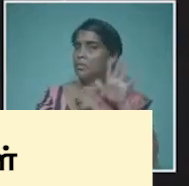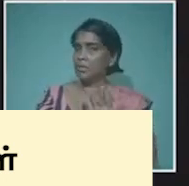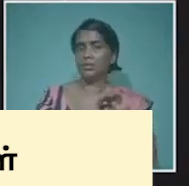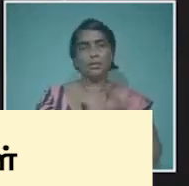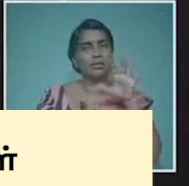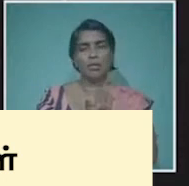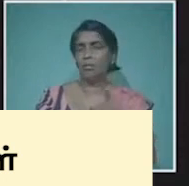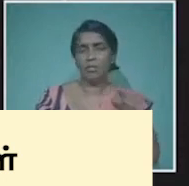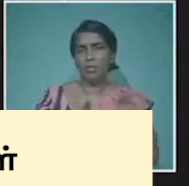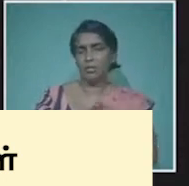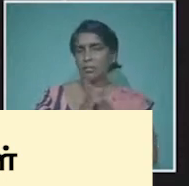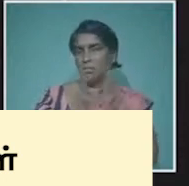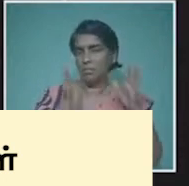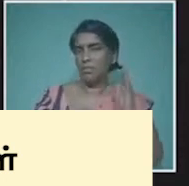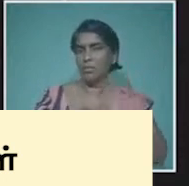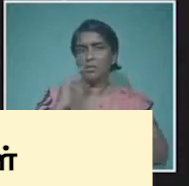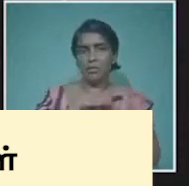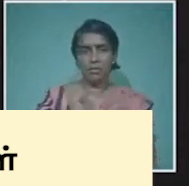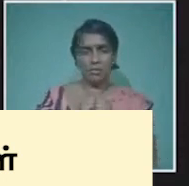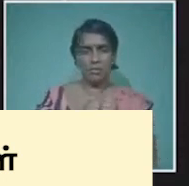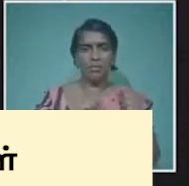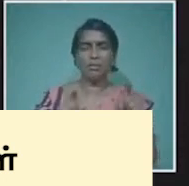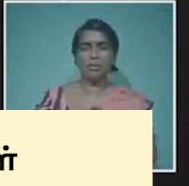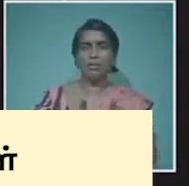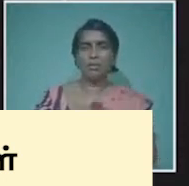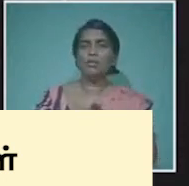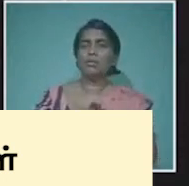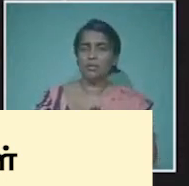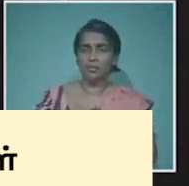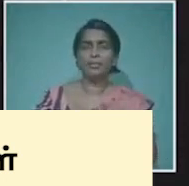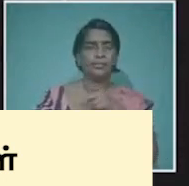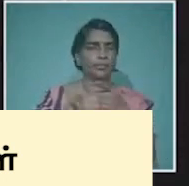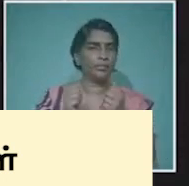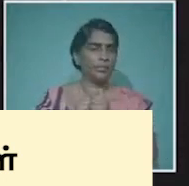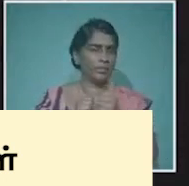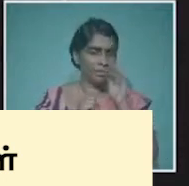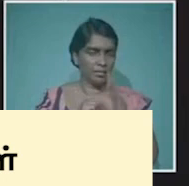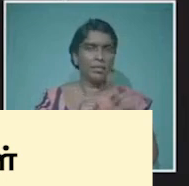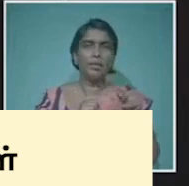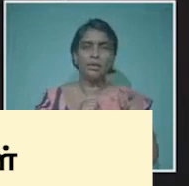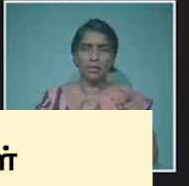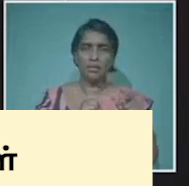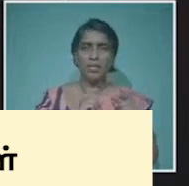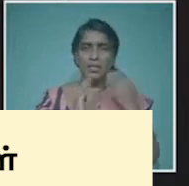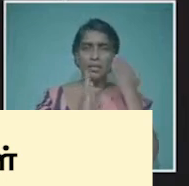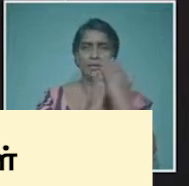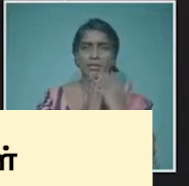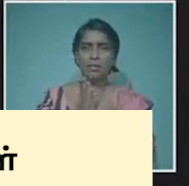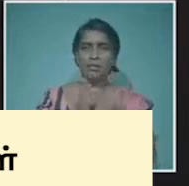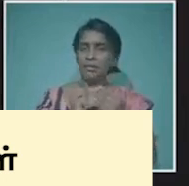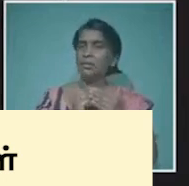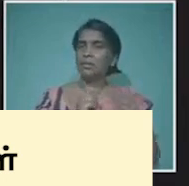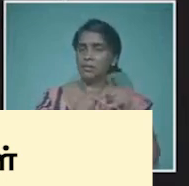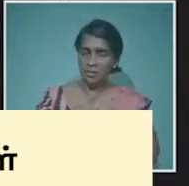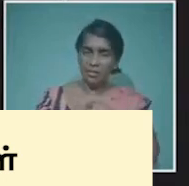எடுக்கப்படுகின்ற எந்த ஒரு கூட்டத்தில் எடுக்கப்படுகிற ஒரு தீர்மானங்களும் ஒரு தீர்மானம் ஒரு முடிவை தருவதாக இல்லை, வெறுமனே காலம் கடத்துகின்ற விடயங்களாகவே